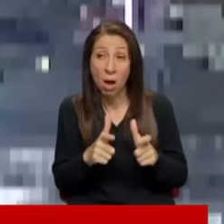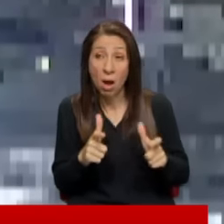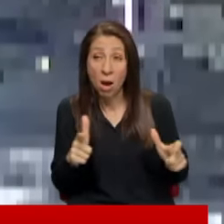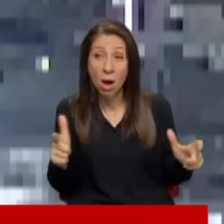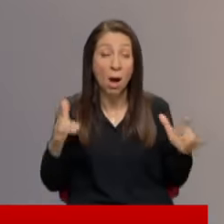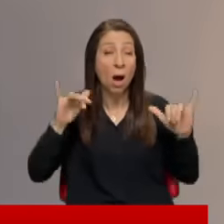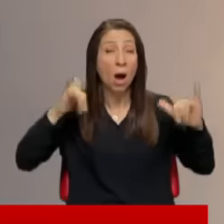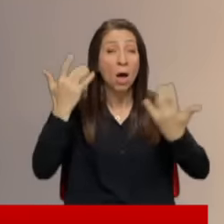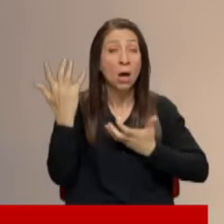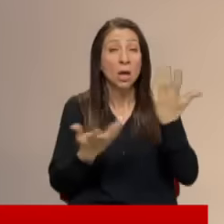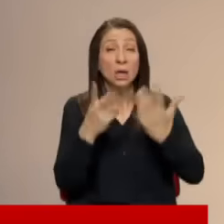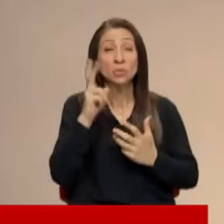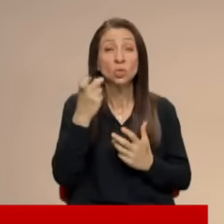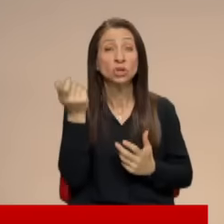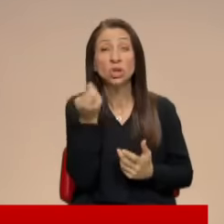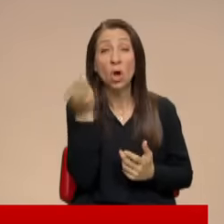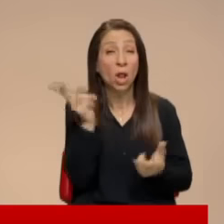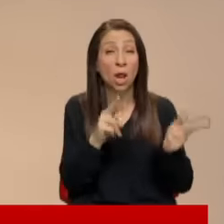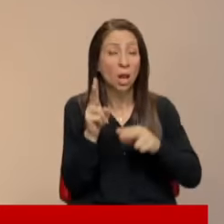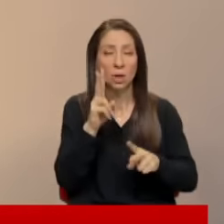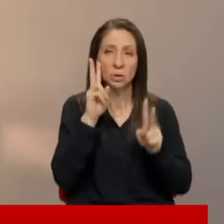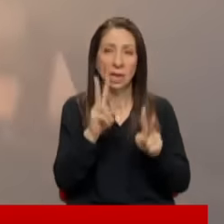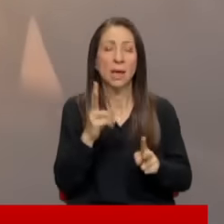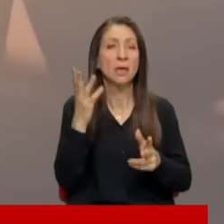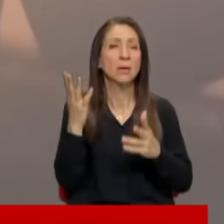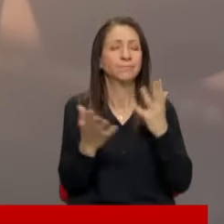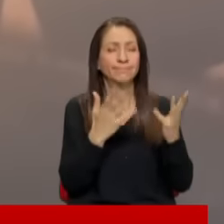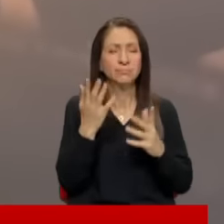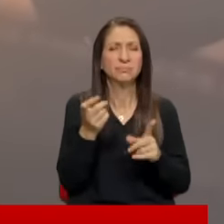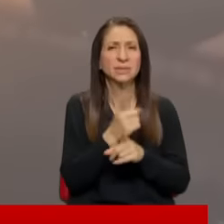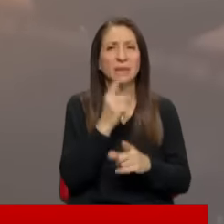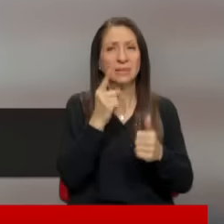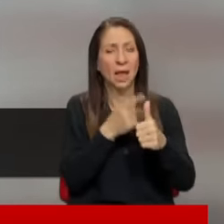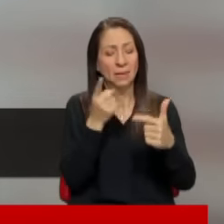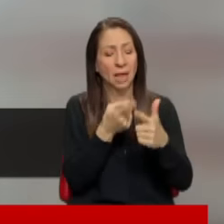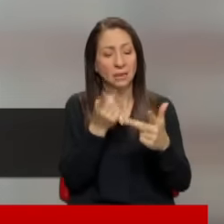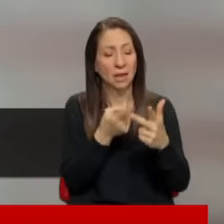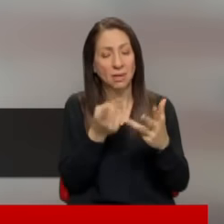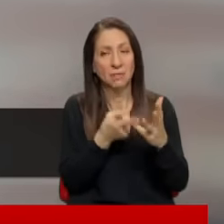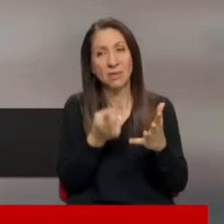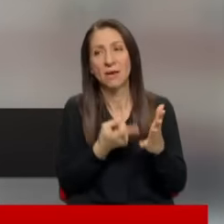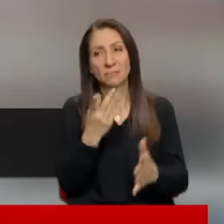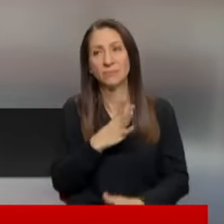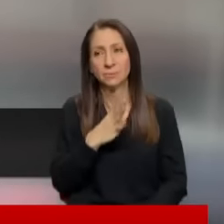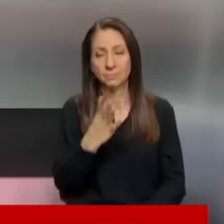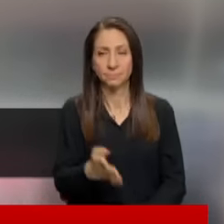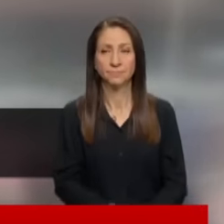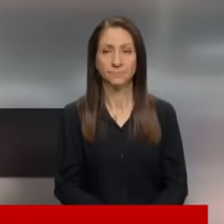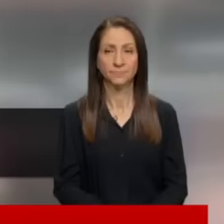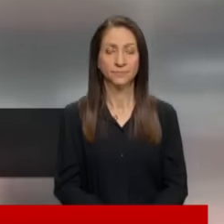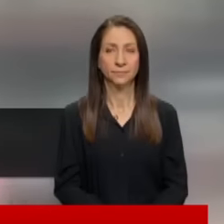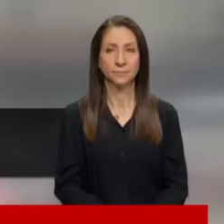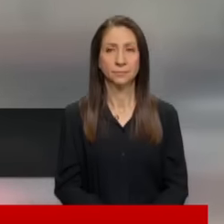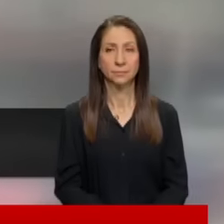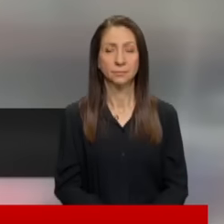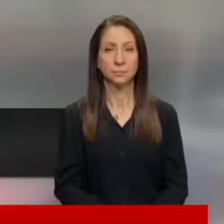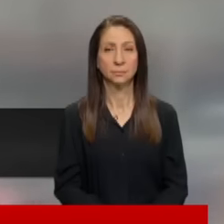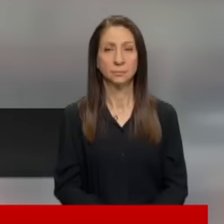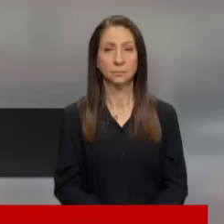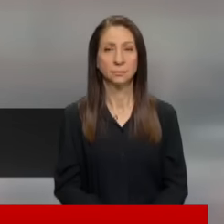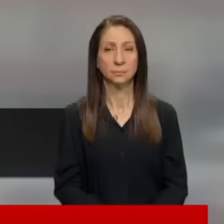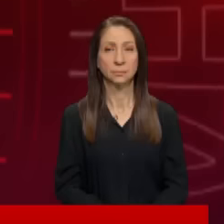faciaya dönüştüğünü de gözler önüne serdi. İhmaller tek tek sıralandı. İbrahim, Şivanlar.